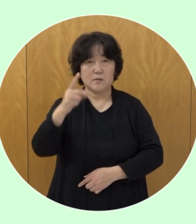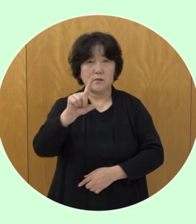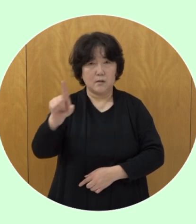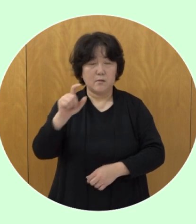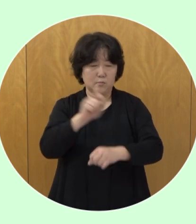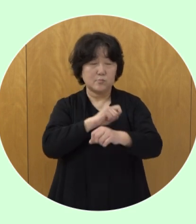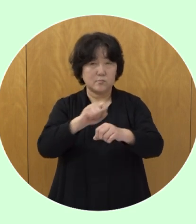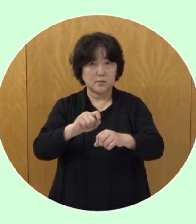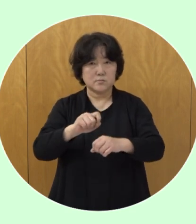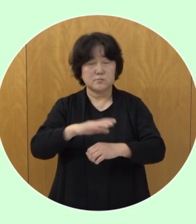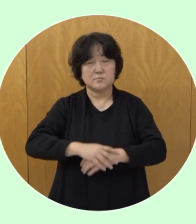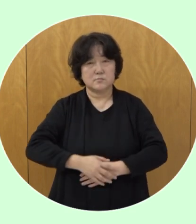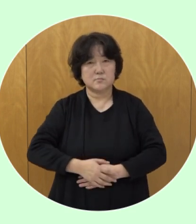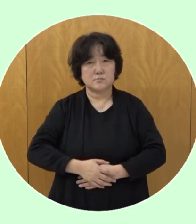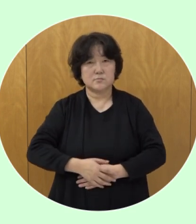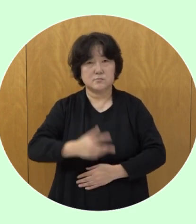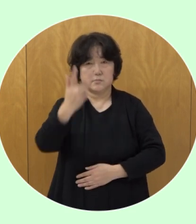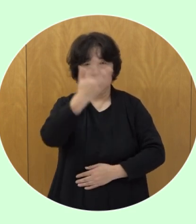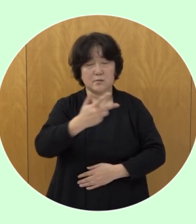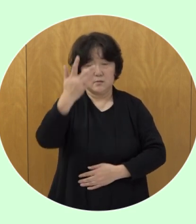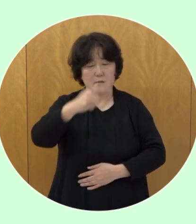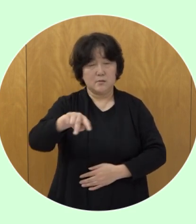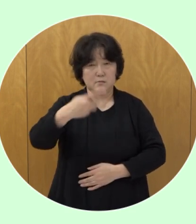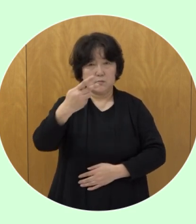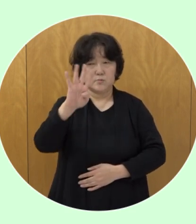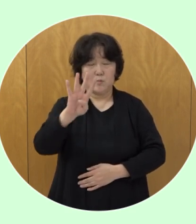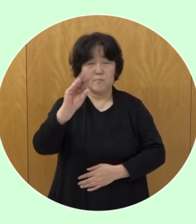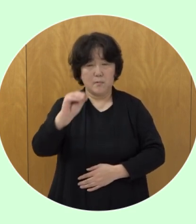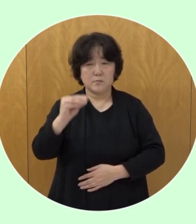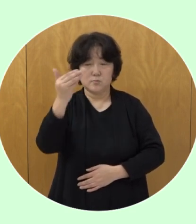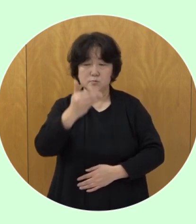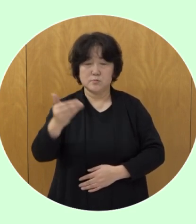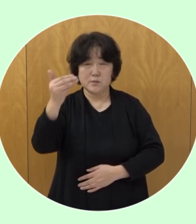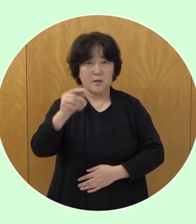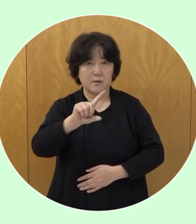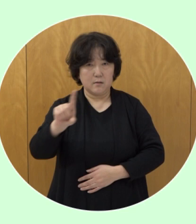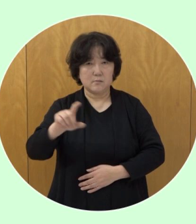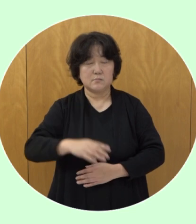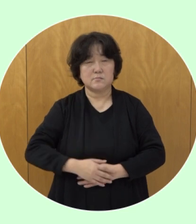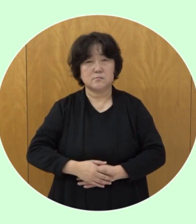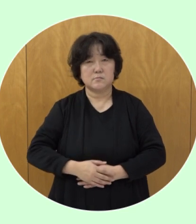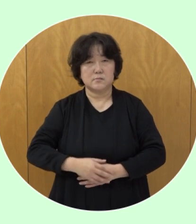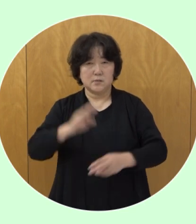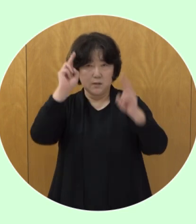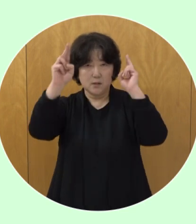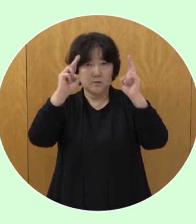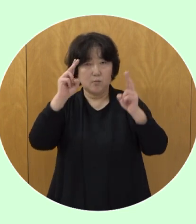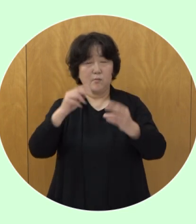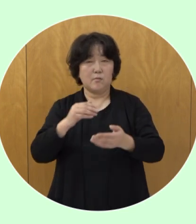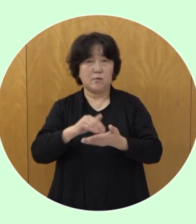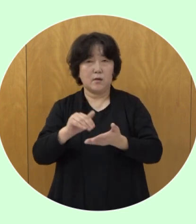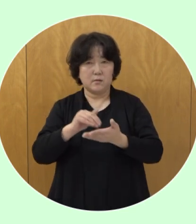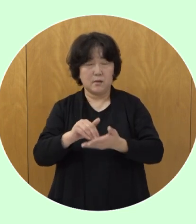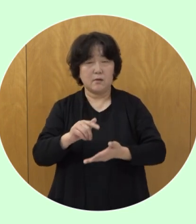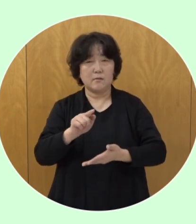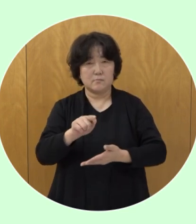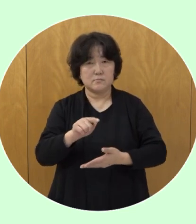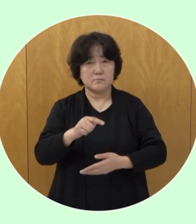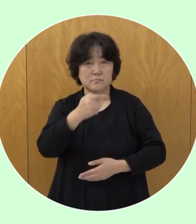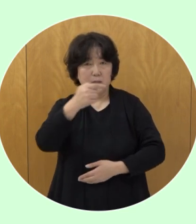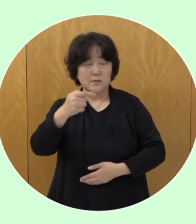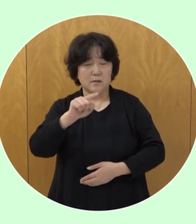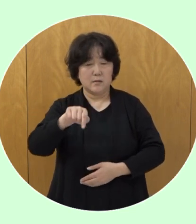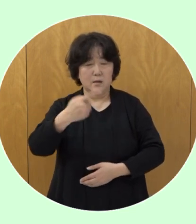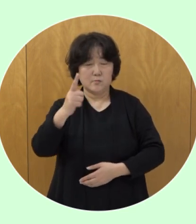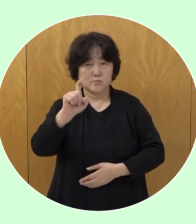別会計が7204万9000円、企業会計がマイナスの119